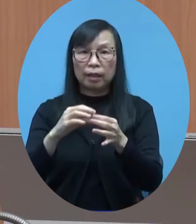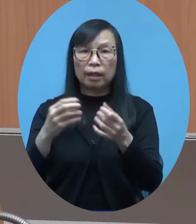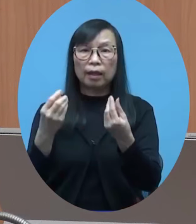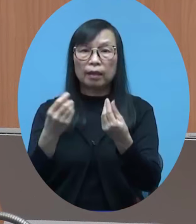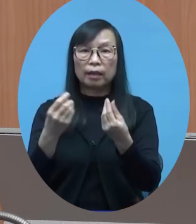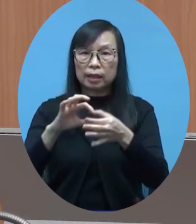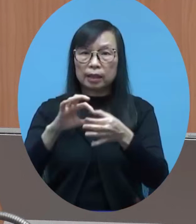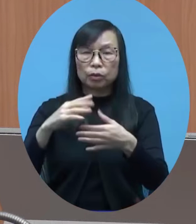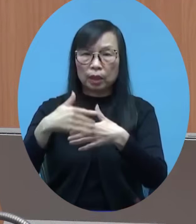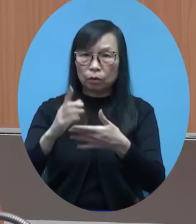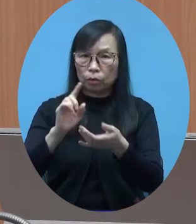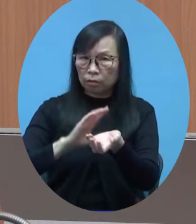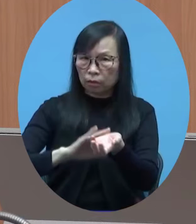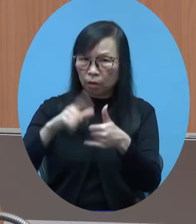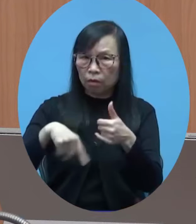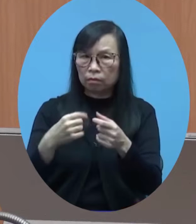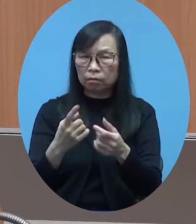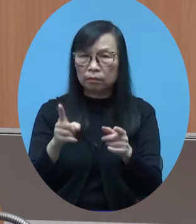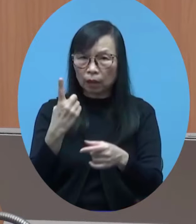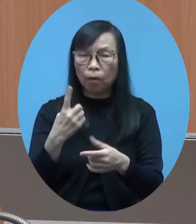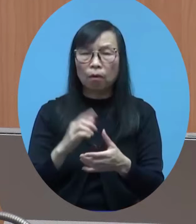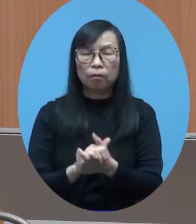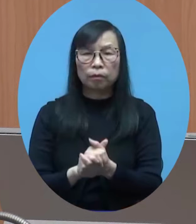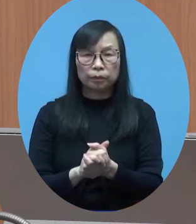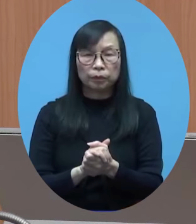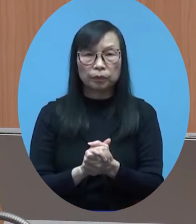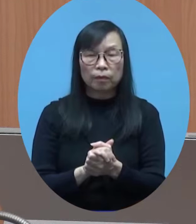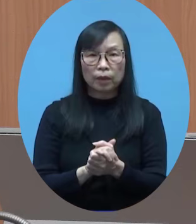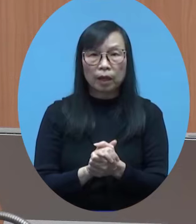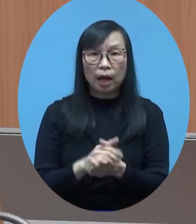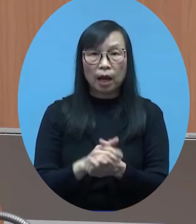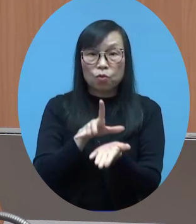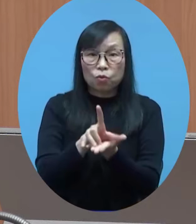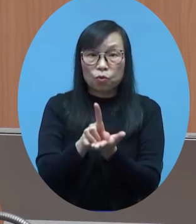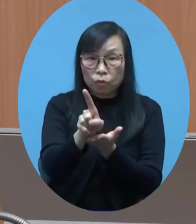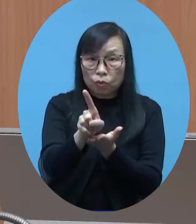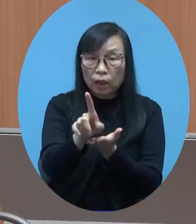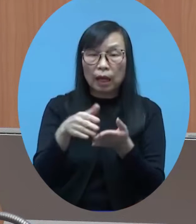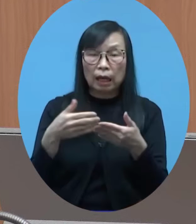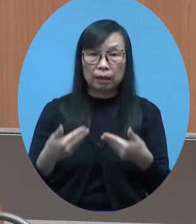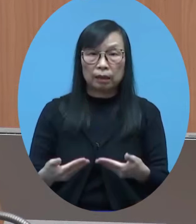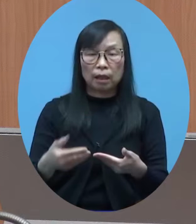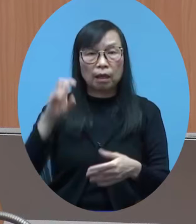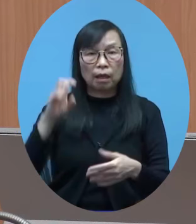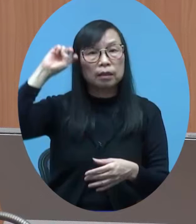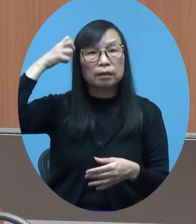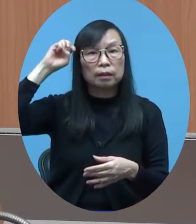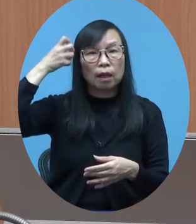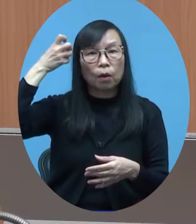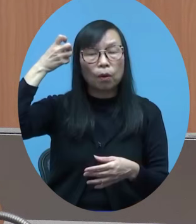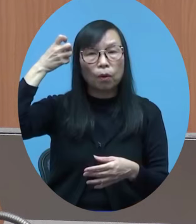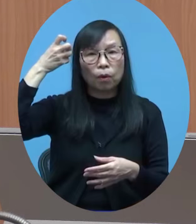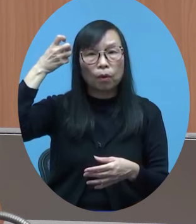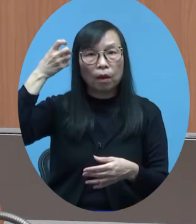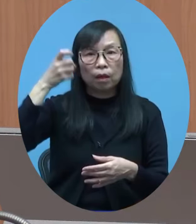案咯。嚇，咁當然呢個專家佢哋而家做嗰啲研究就係話，